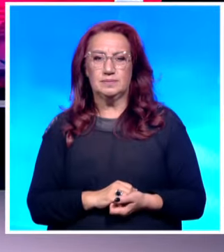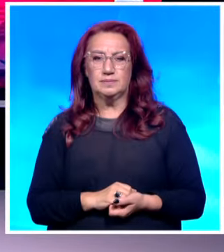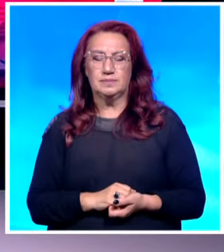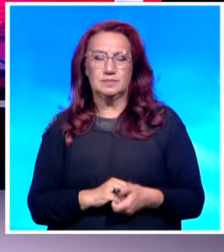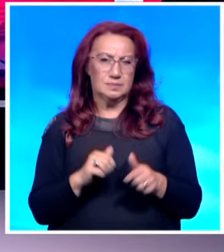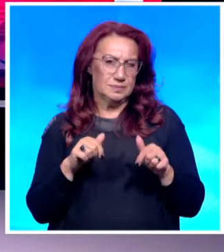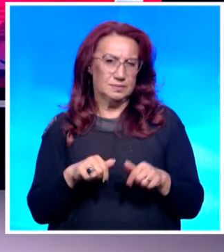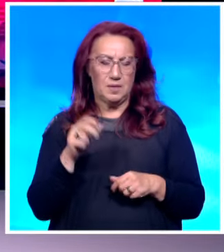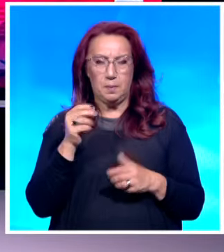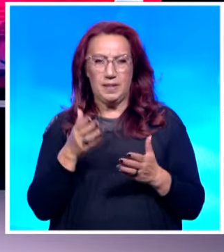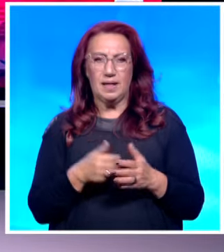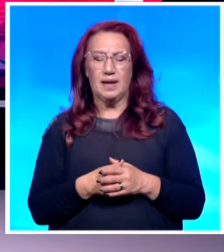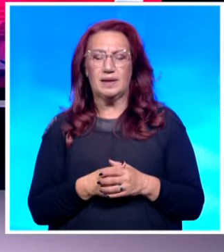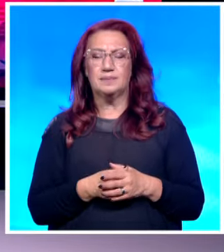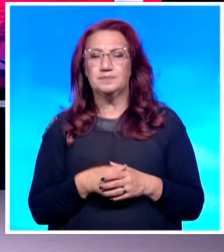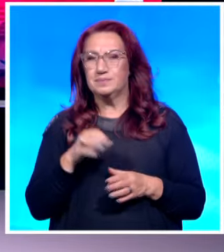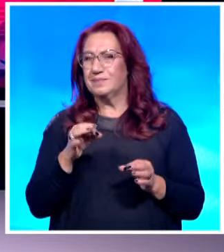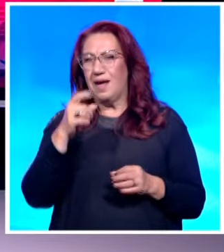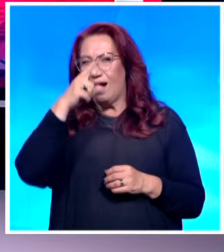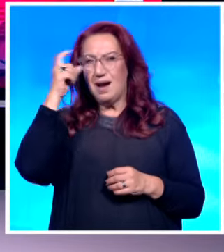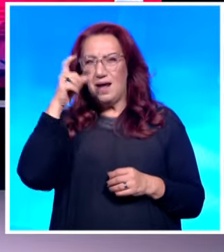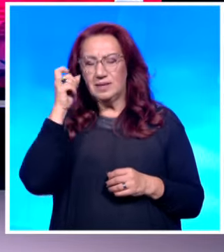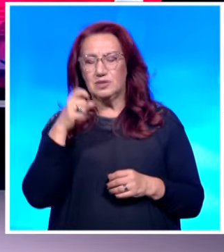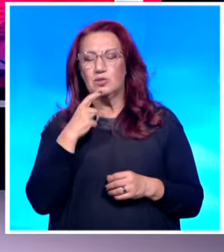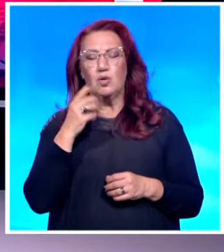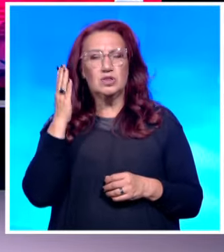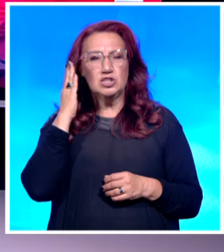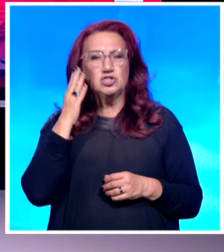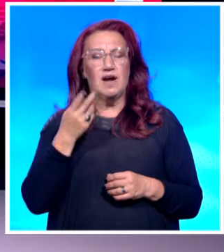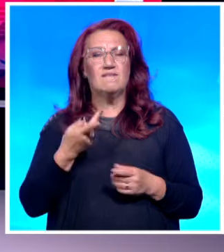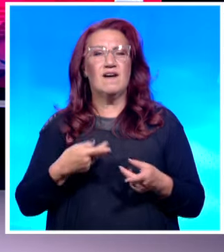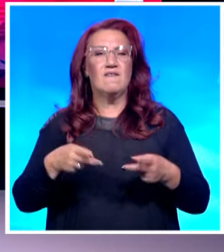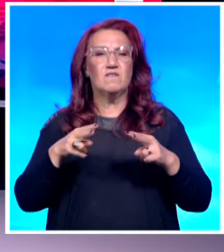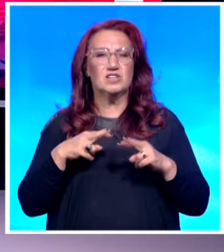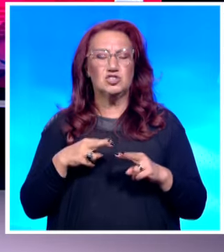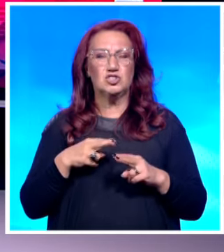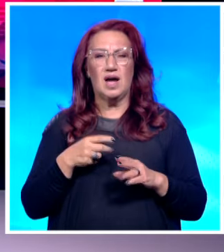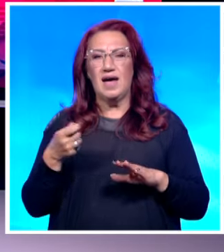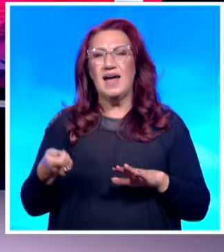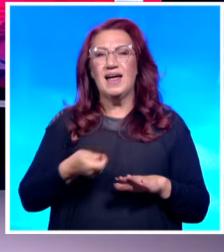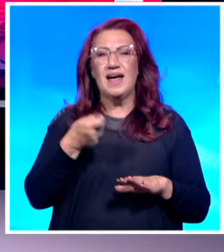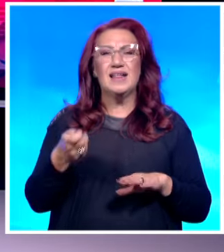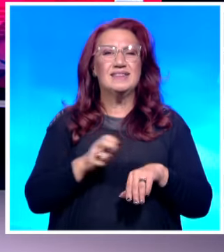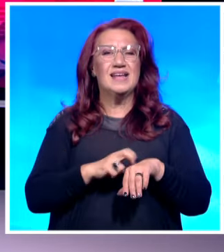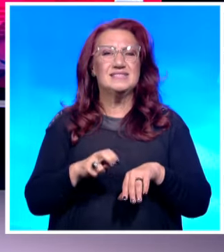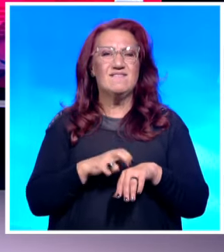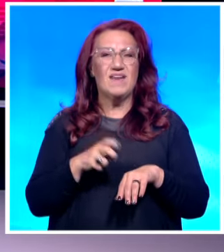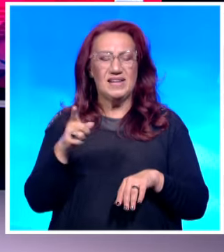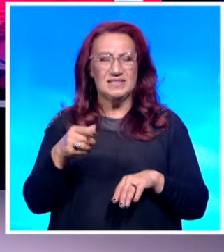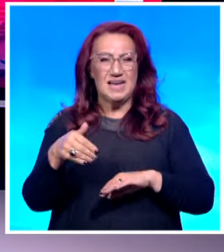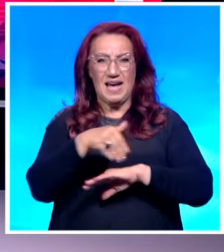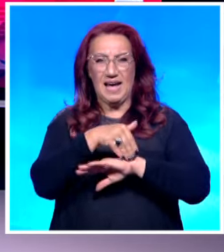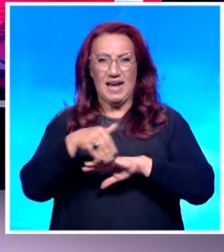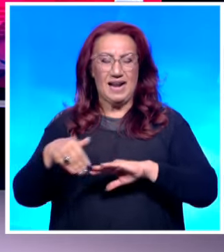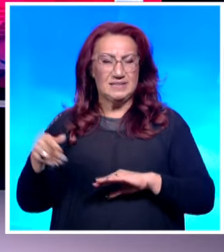У нас в разгара на летния сезон държавата върна дезинфекцията по границата с Турция заради огнища на заболявания по животните в южната ни съседка. Оказва